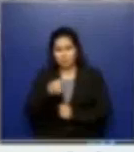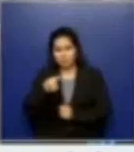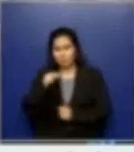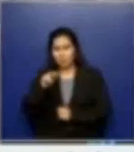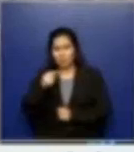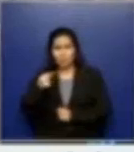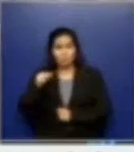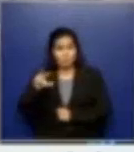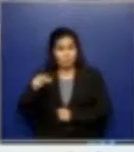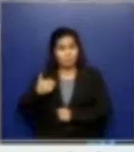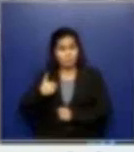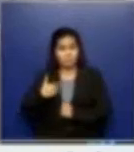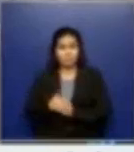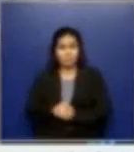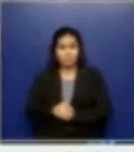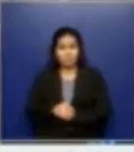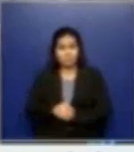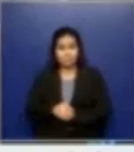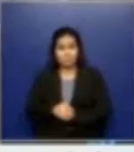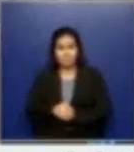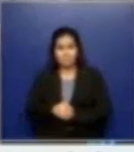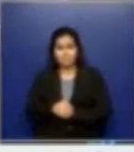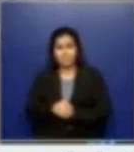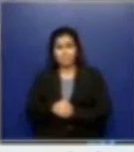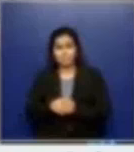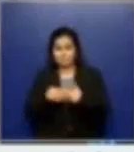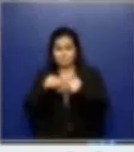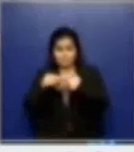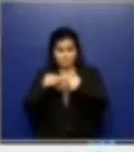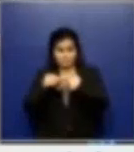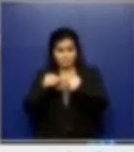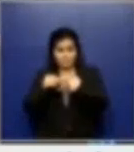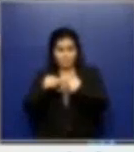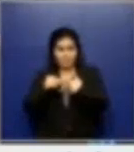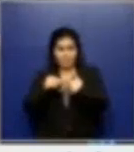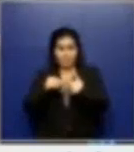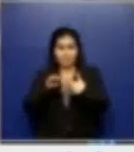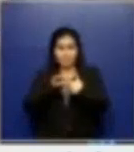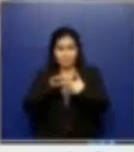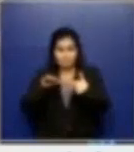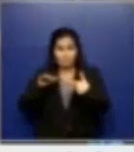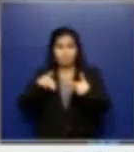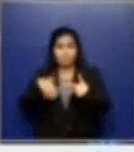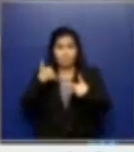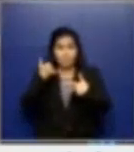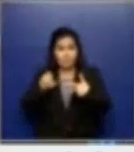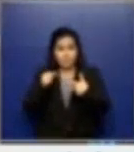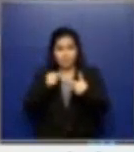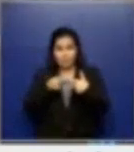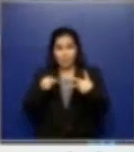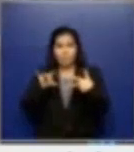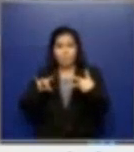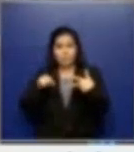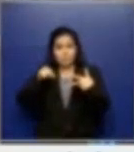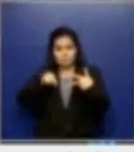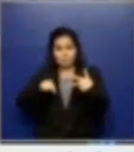ลบ 2 ลบ 3ด้วยนั่นก็หมายความว่าอยู่ประมาณเรียดินแล้ววันนี้ลบ 8แสดง